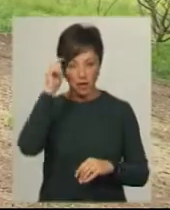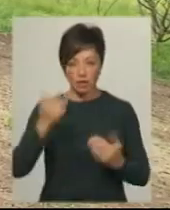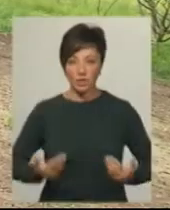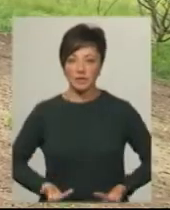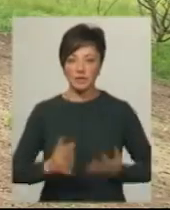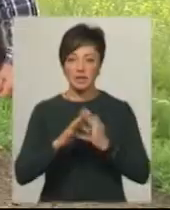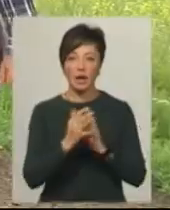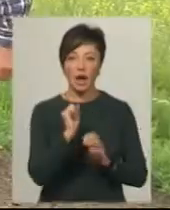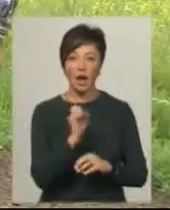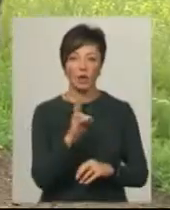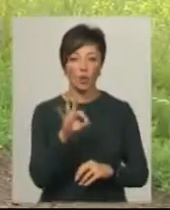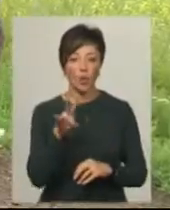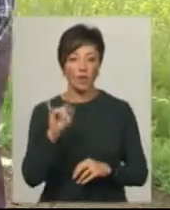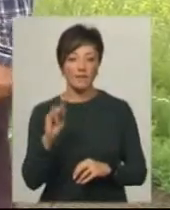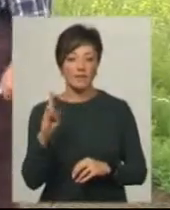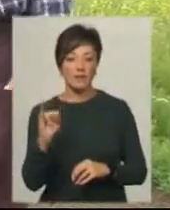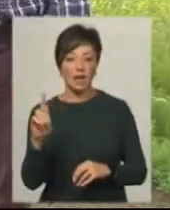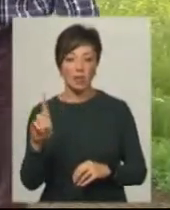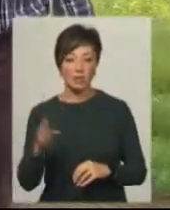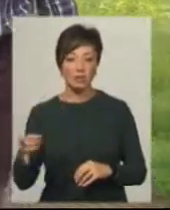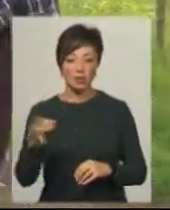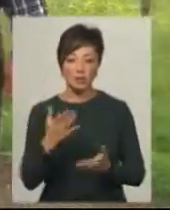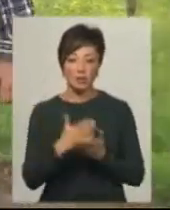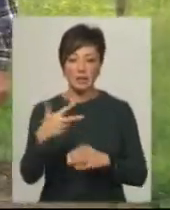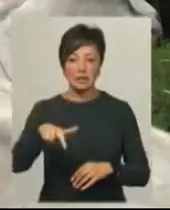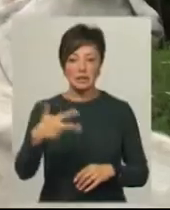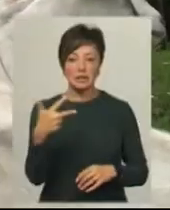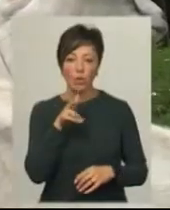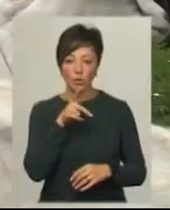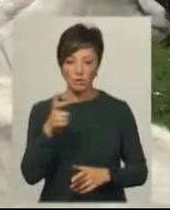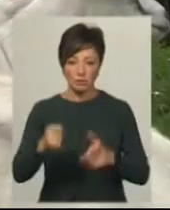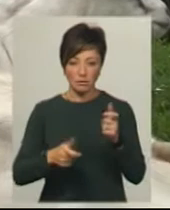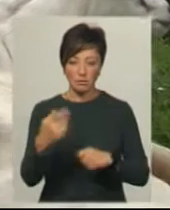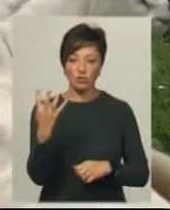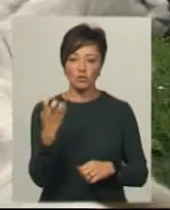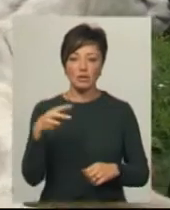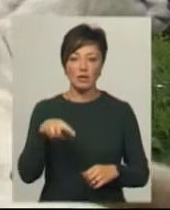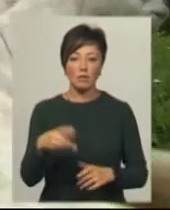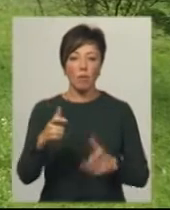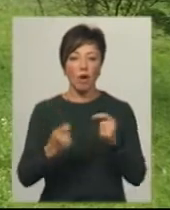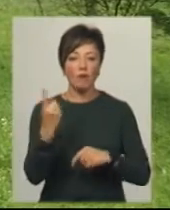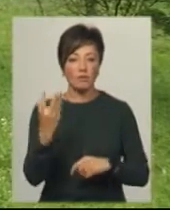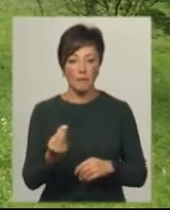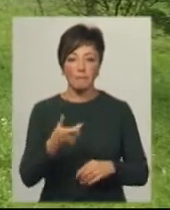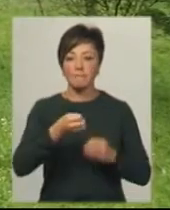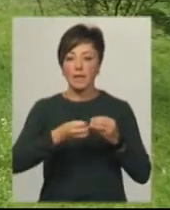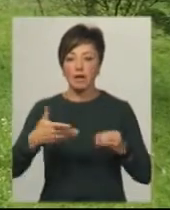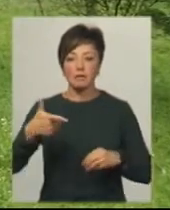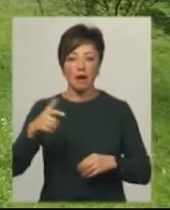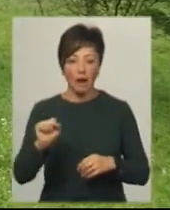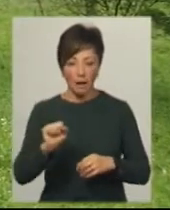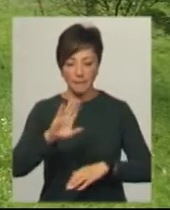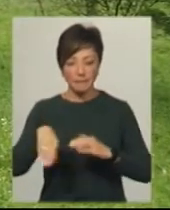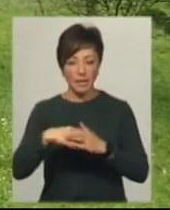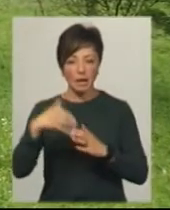мешкає в селі Антонівці Ярмолинецького району. «Маю 33 дойних кози, котрі дають до 4 літрів молока в день», – каже чоловік. 15 гектарів землі тримаю під